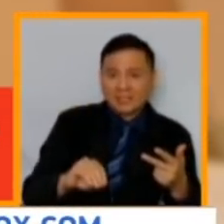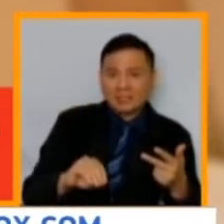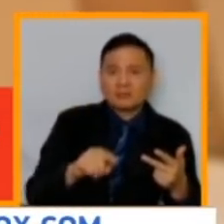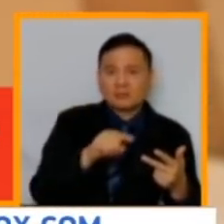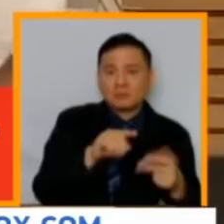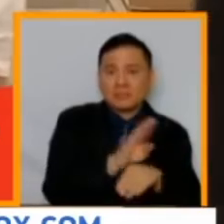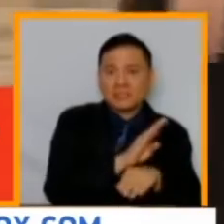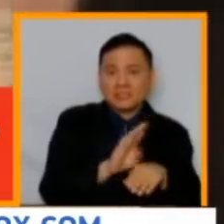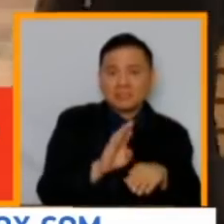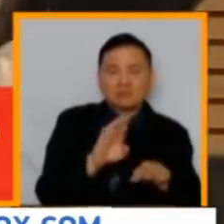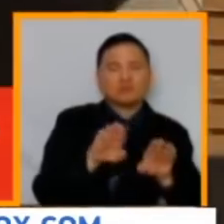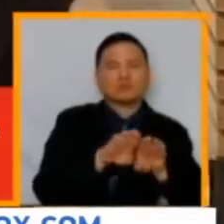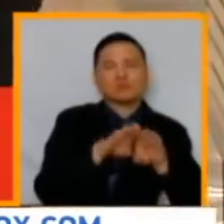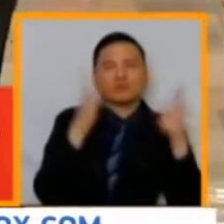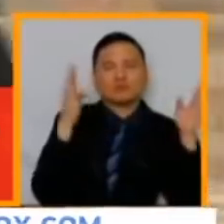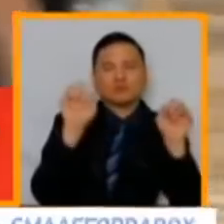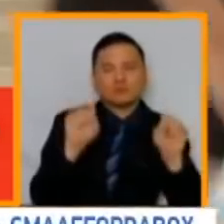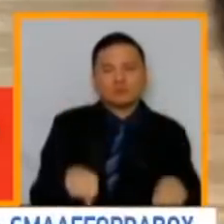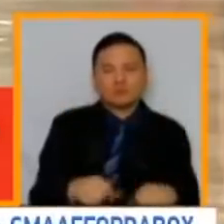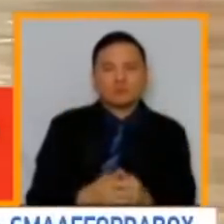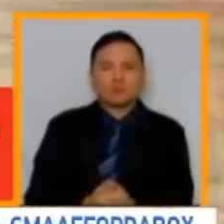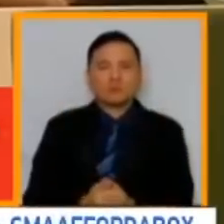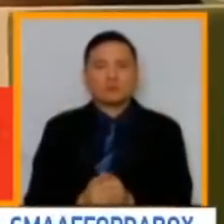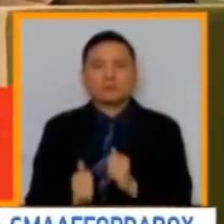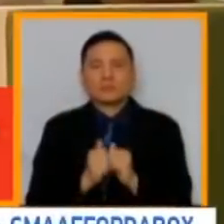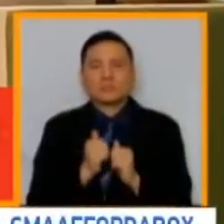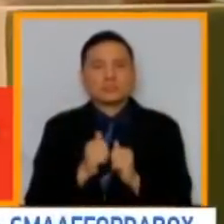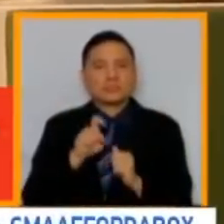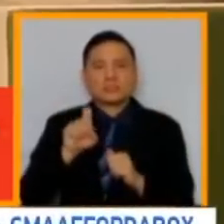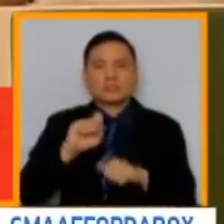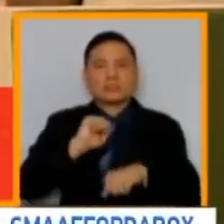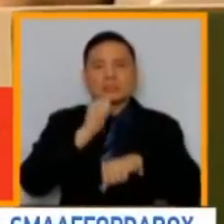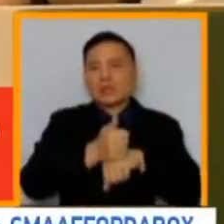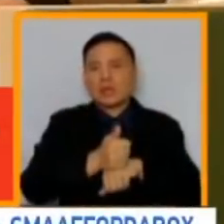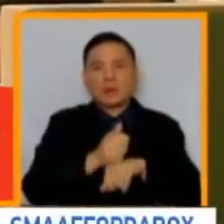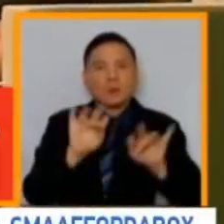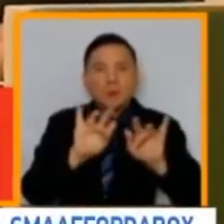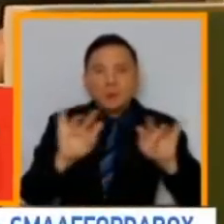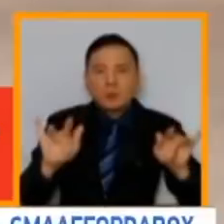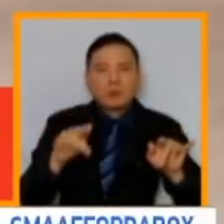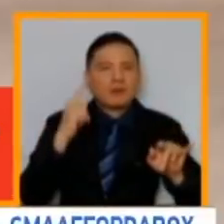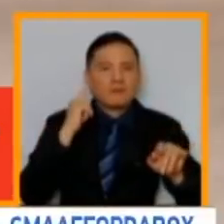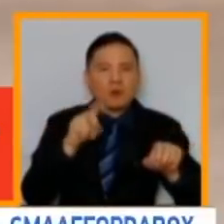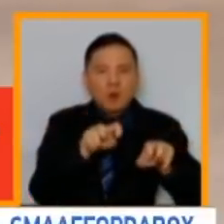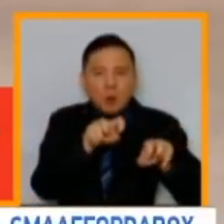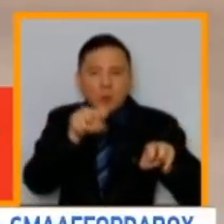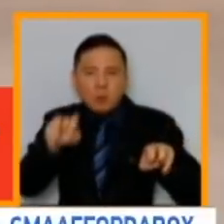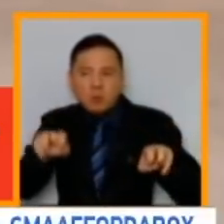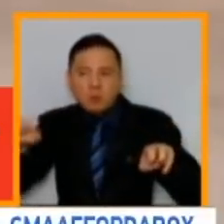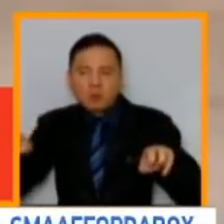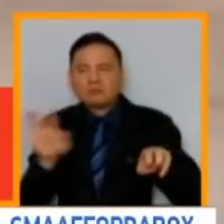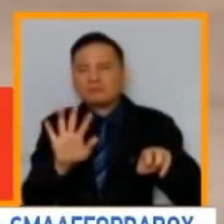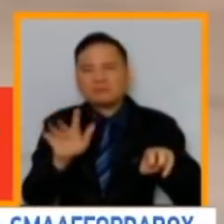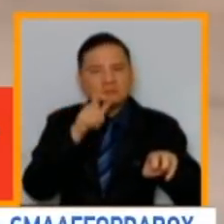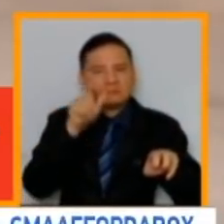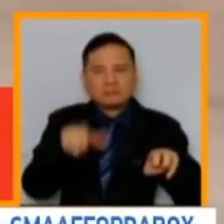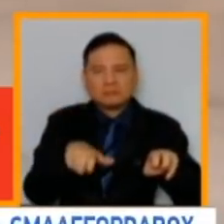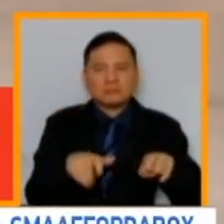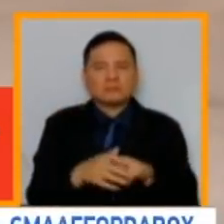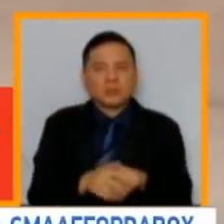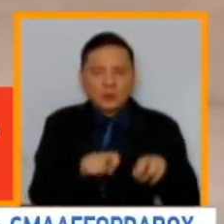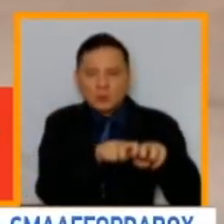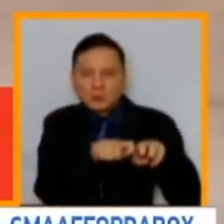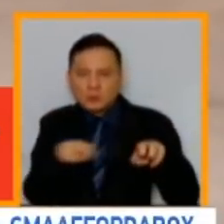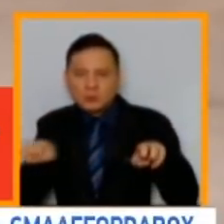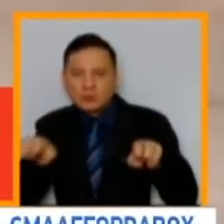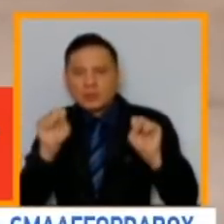hindi na kailangan yung may mga space ng mga upuan bawat isa, no? Okay. So, saka pag 100% capacity, ibig